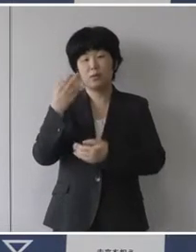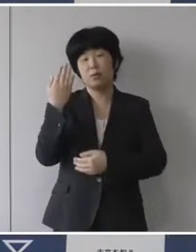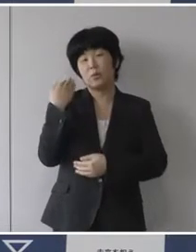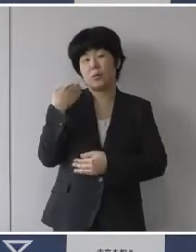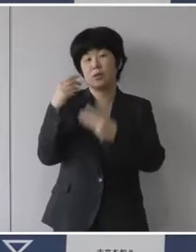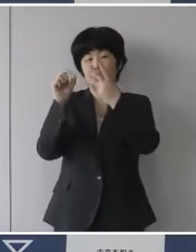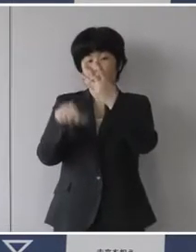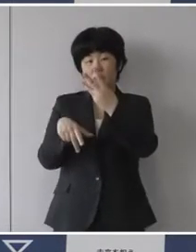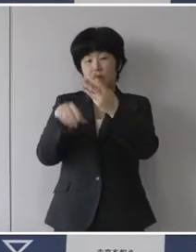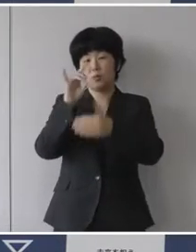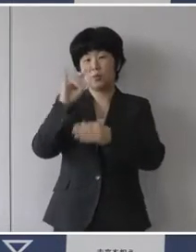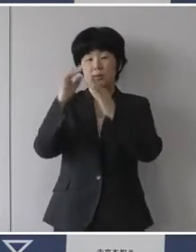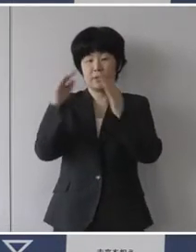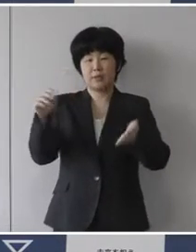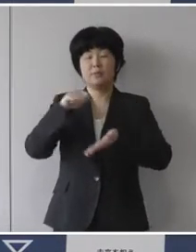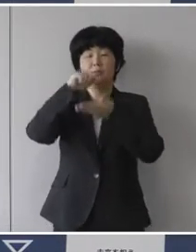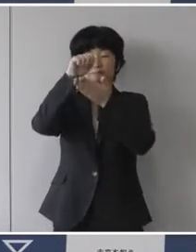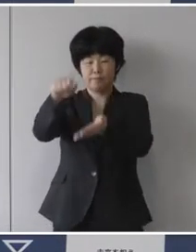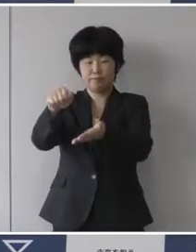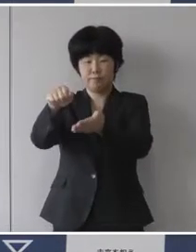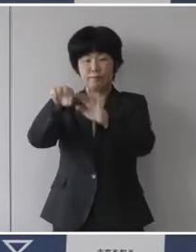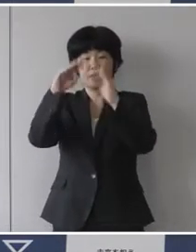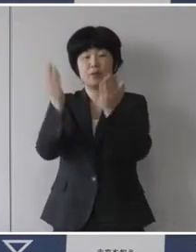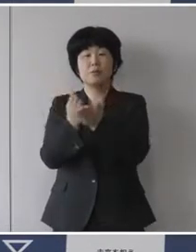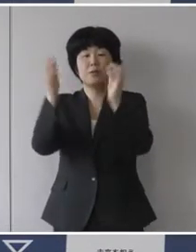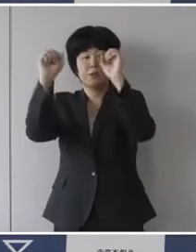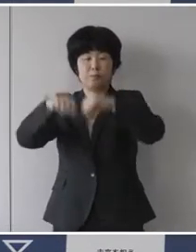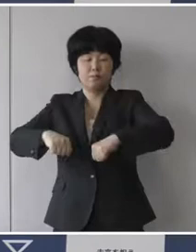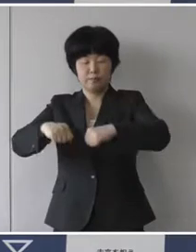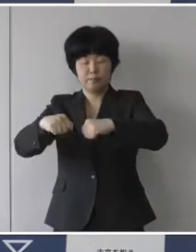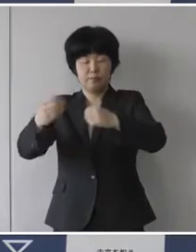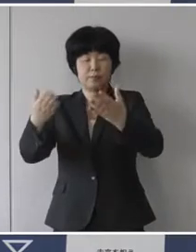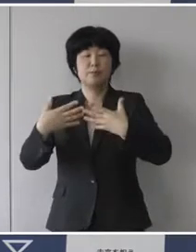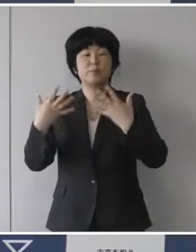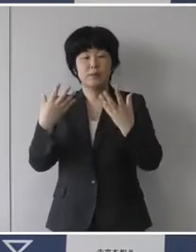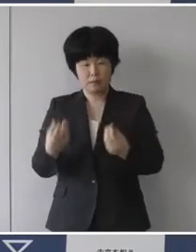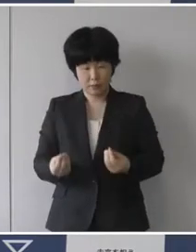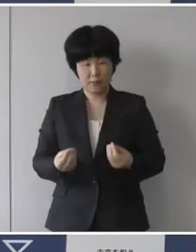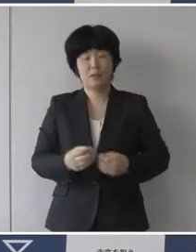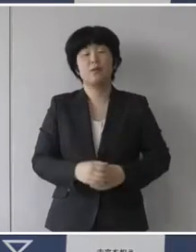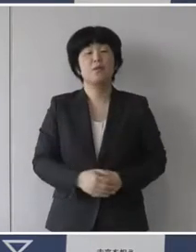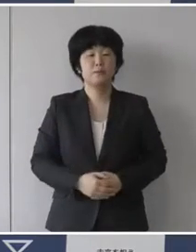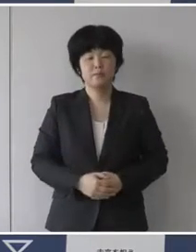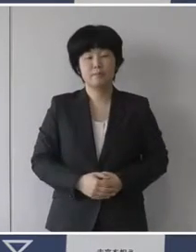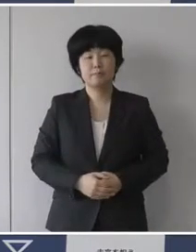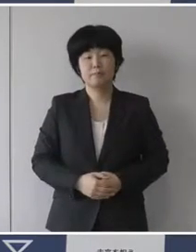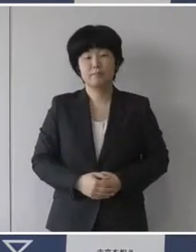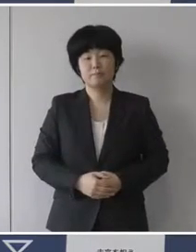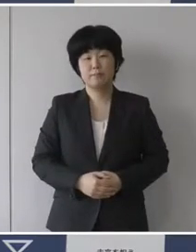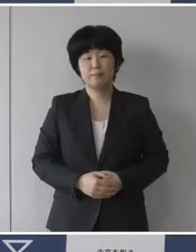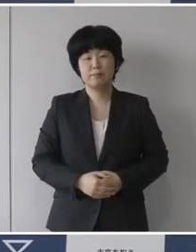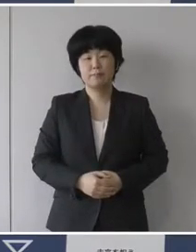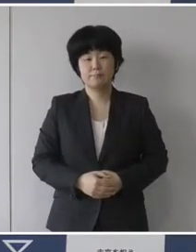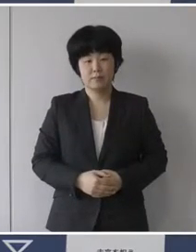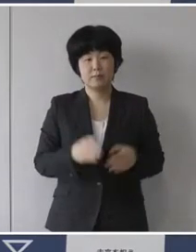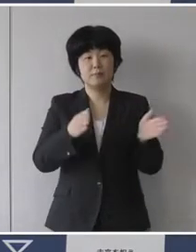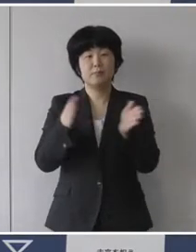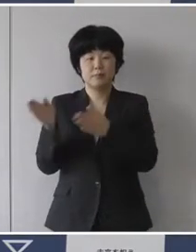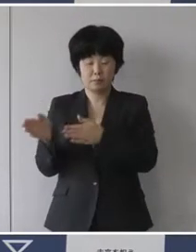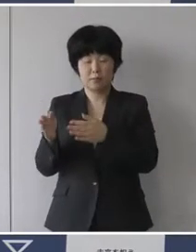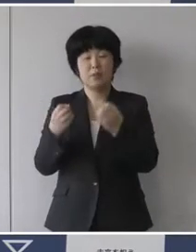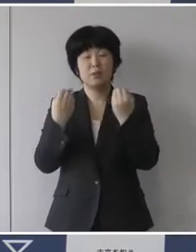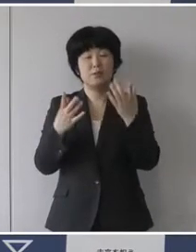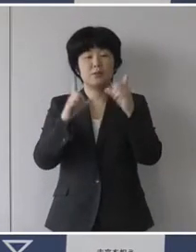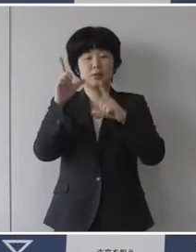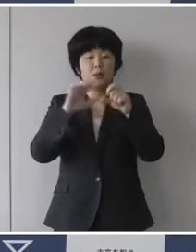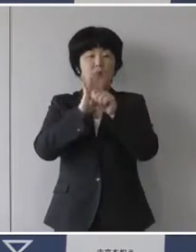3月の議会で全てご承認をいただいた、ご決をいただいたということでありまして、もちろんまだ今